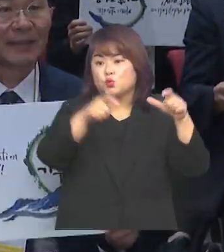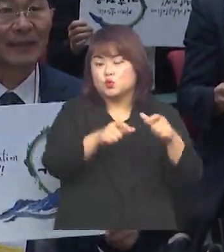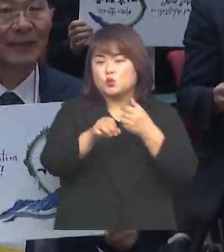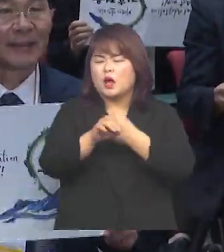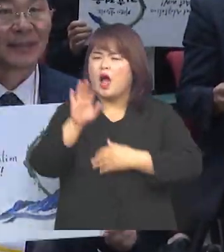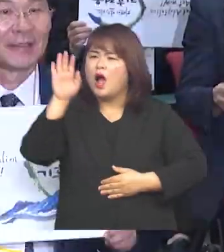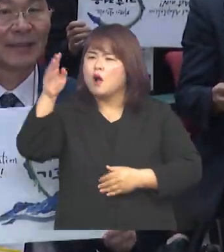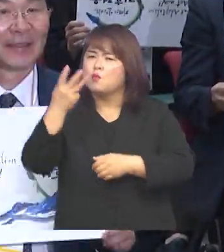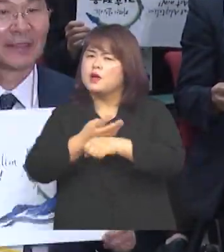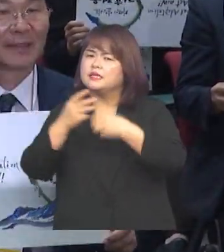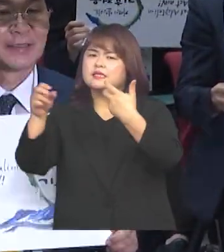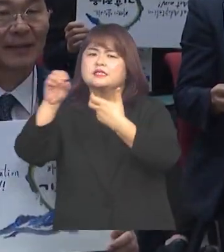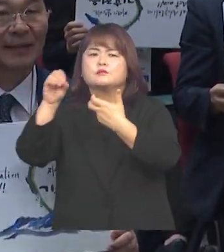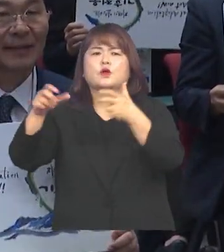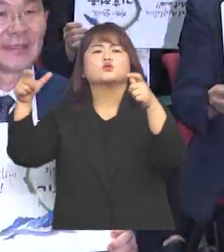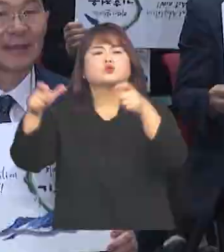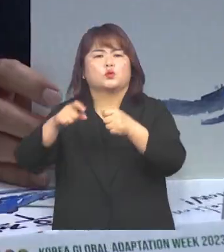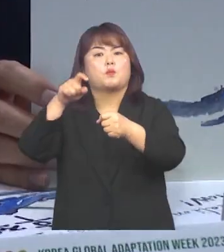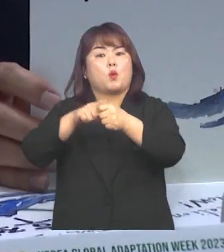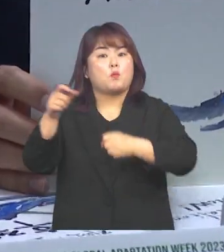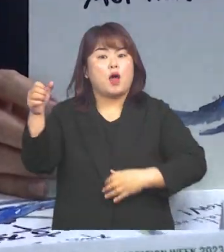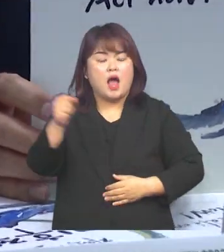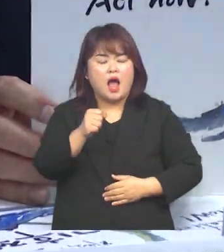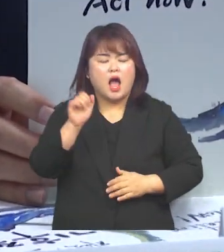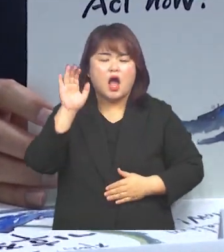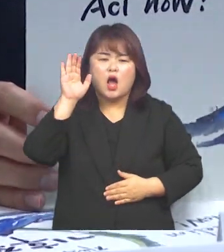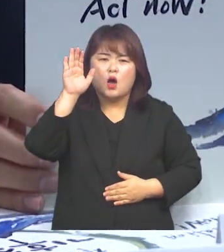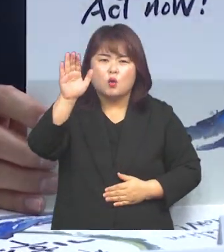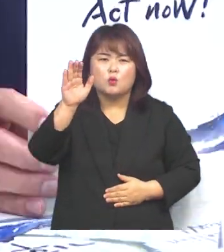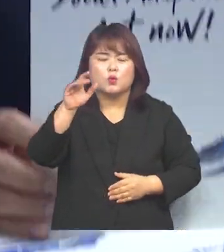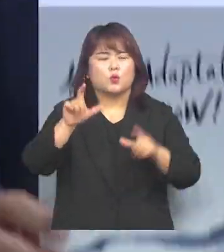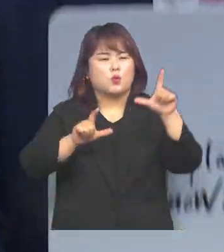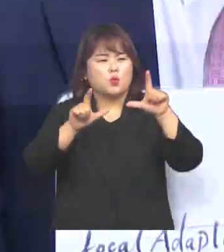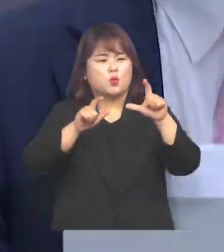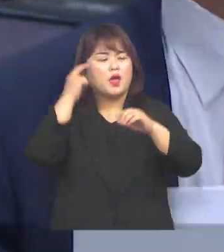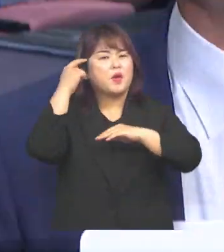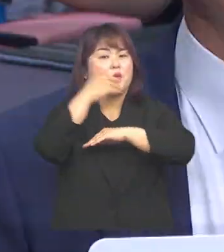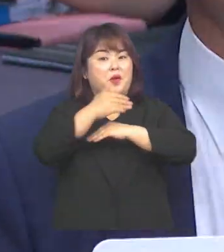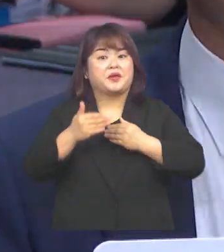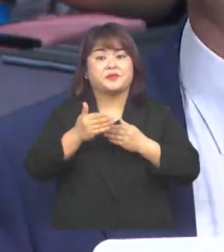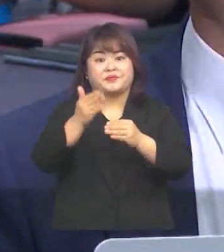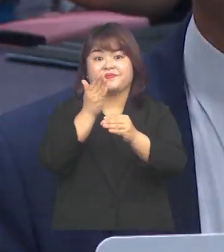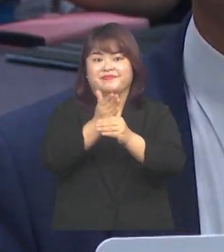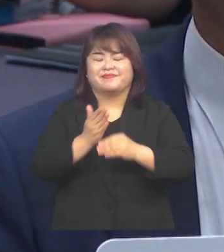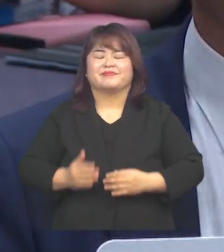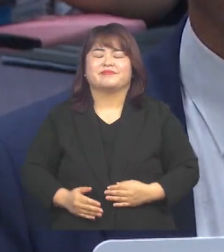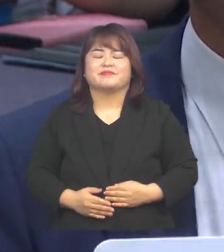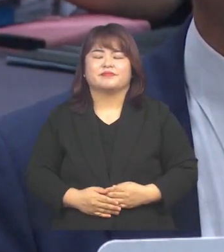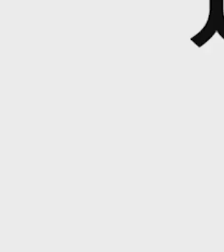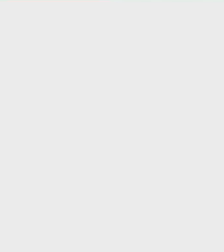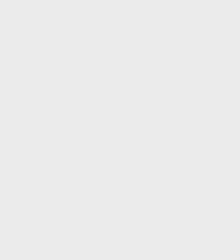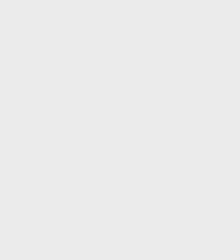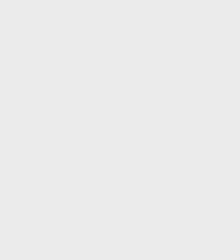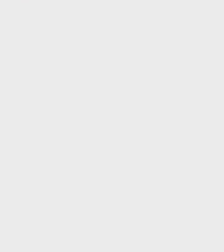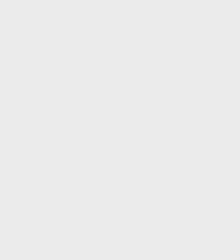2040년에는 70%까지 감축하는 것을 목표로 각종 기후 적응 대책을 추진할 계획입니다.